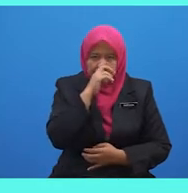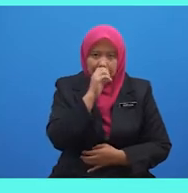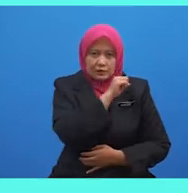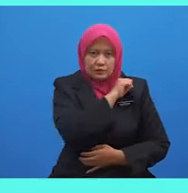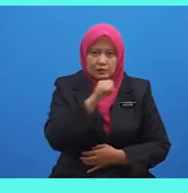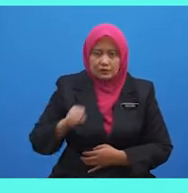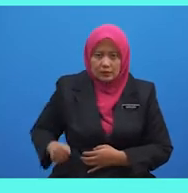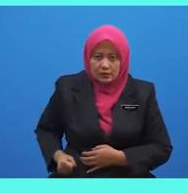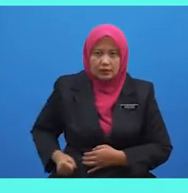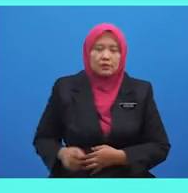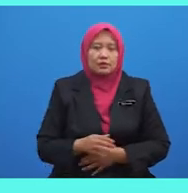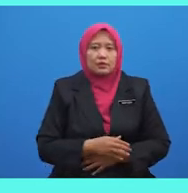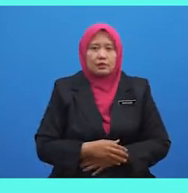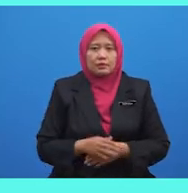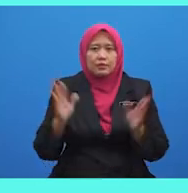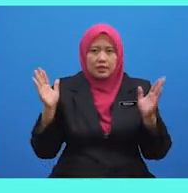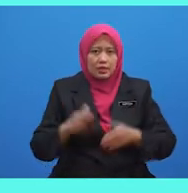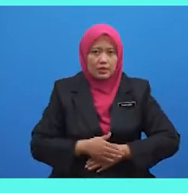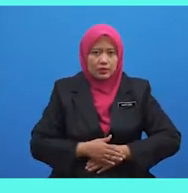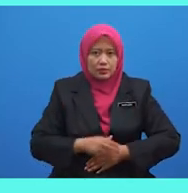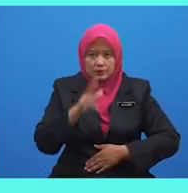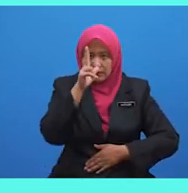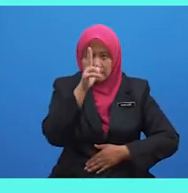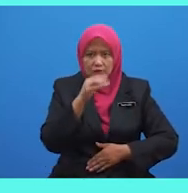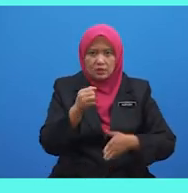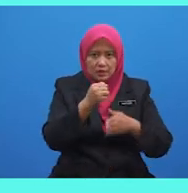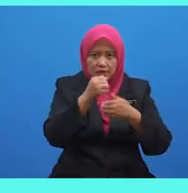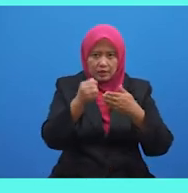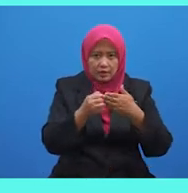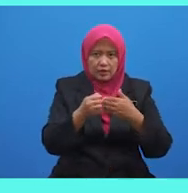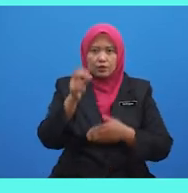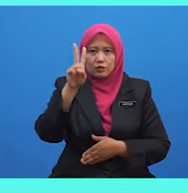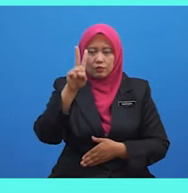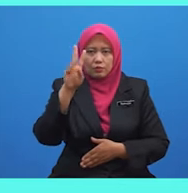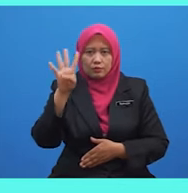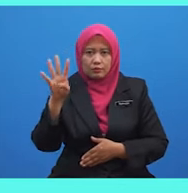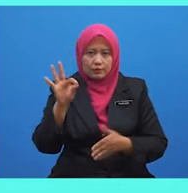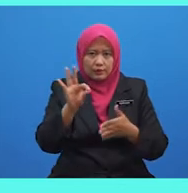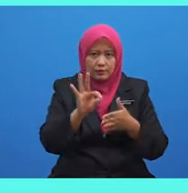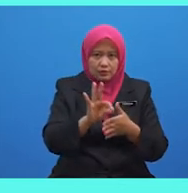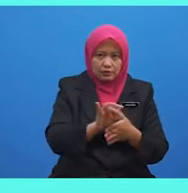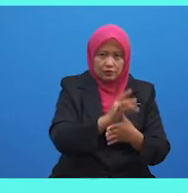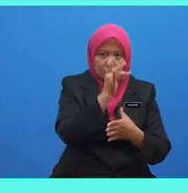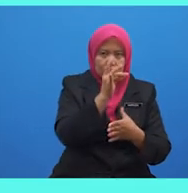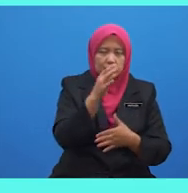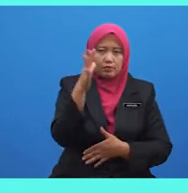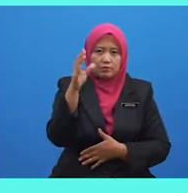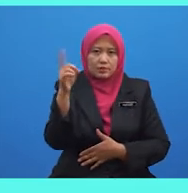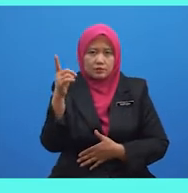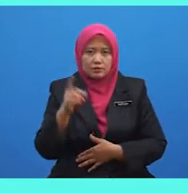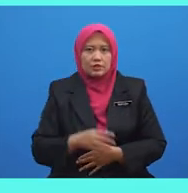dan legasi kegemilangan Melaka diteruskan oleh Kesultanan Johor Riau. Strategi Johor